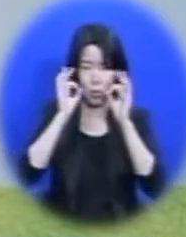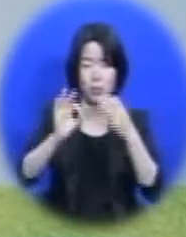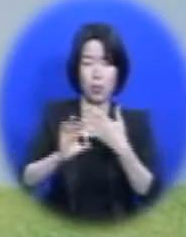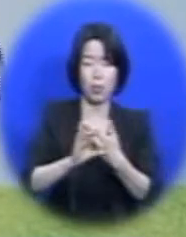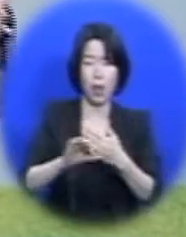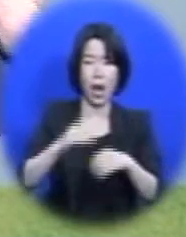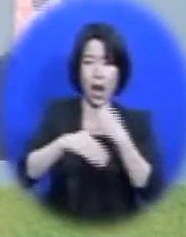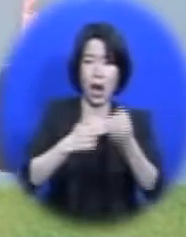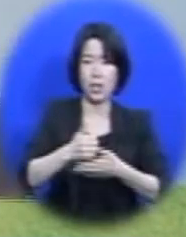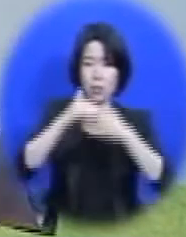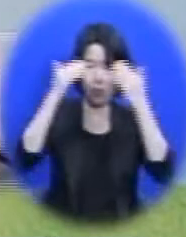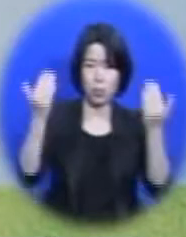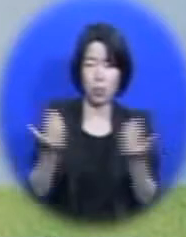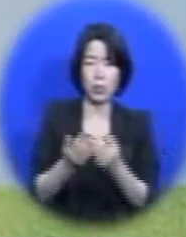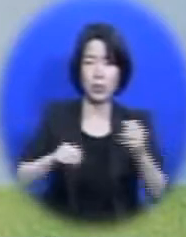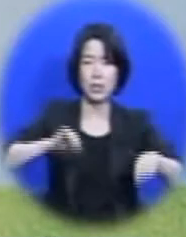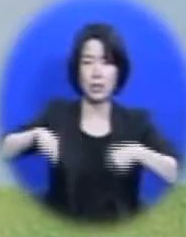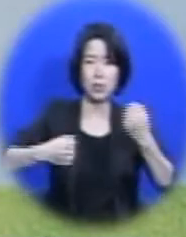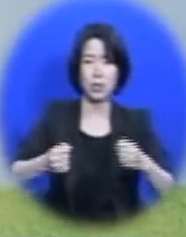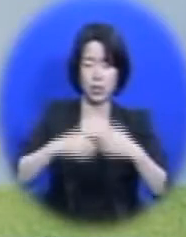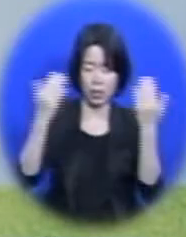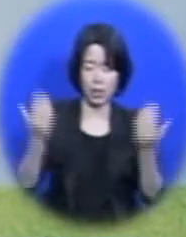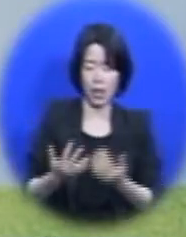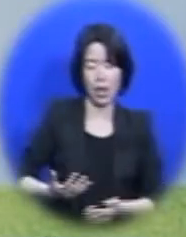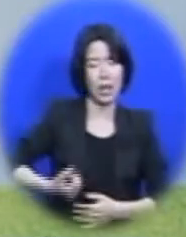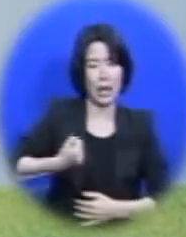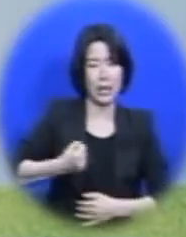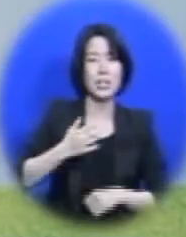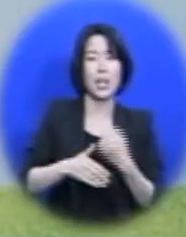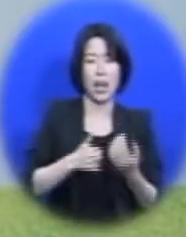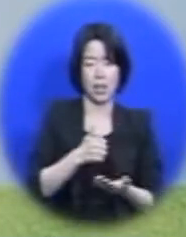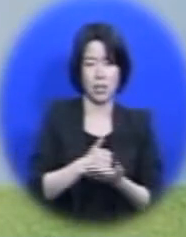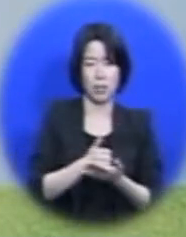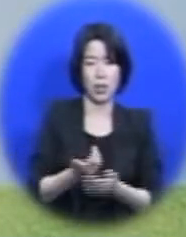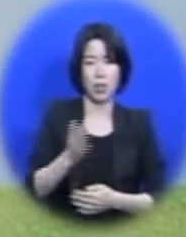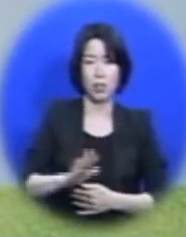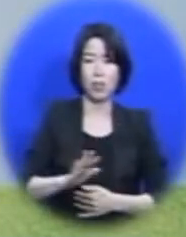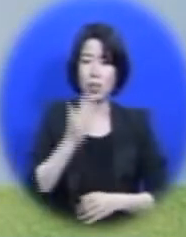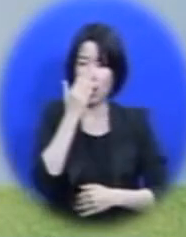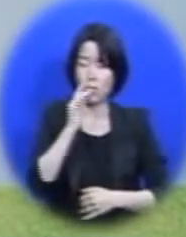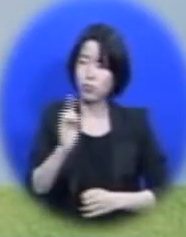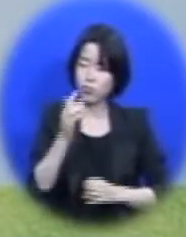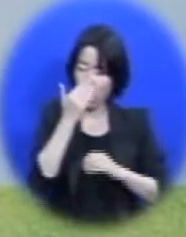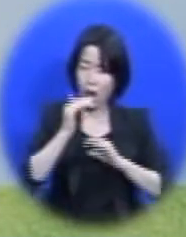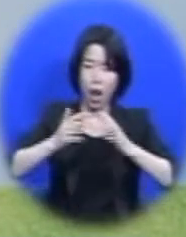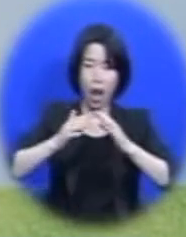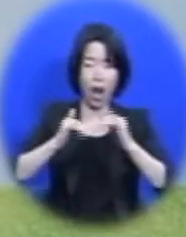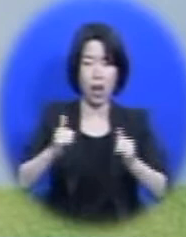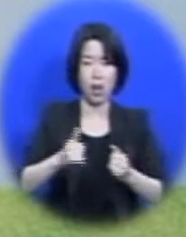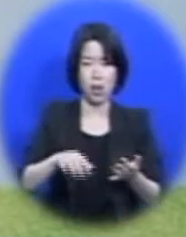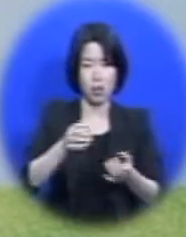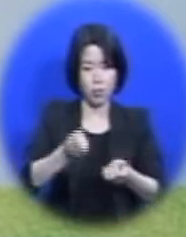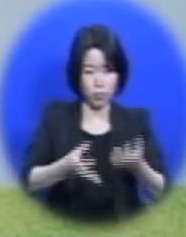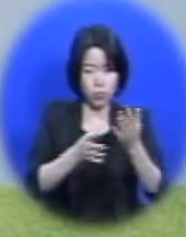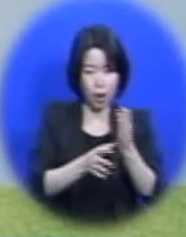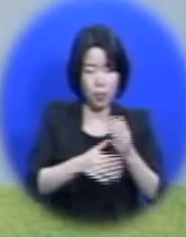하나님은 모든 짐승을 다 소유하고 계신 하나님이십니다. 그런데 무슨 이스라엘 백성들에게 재물이